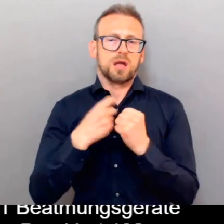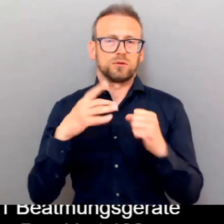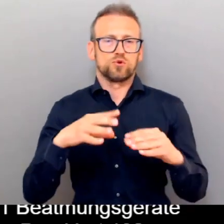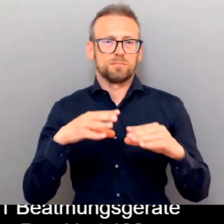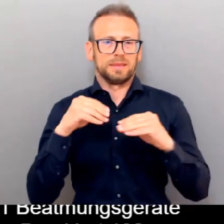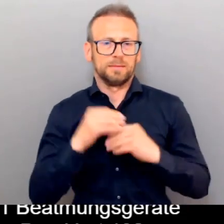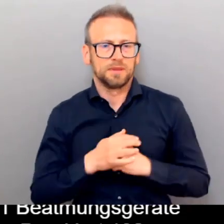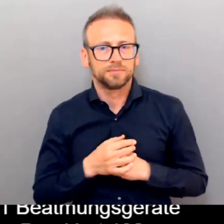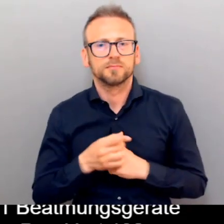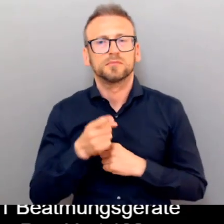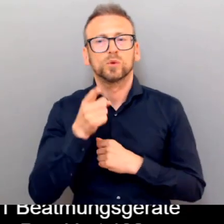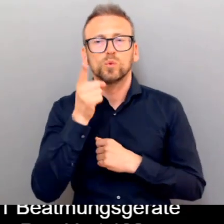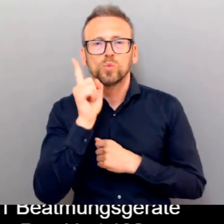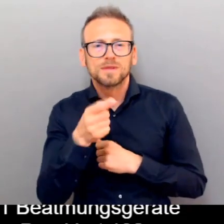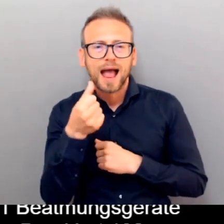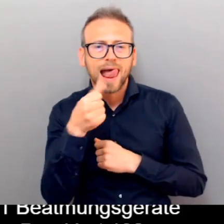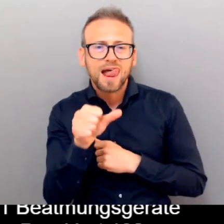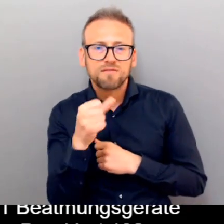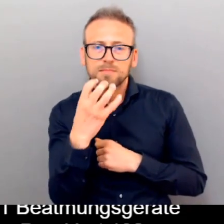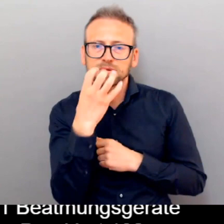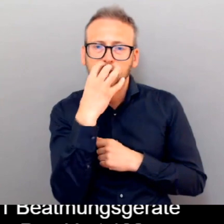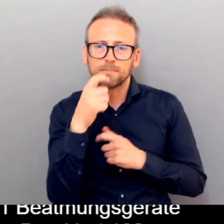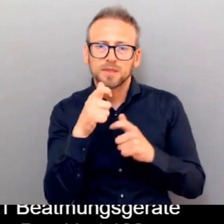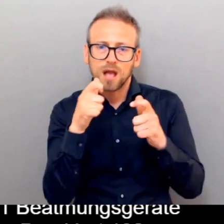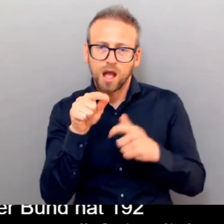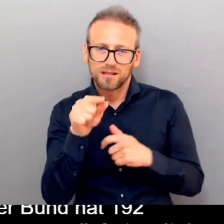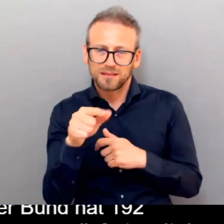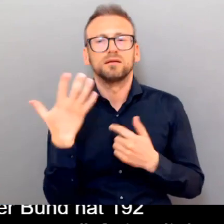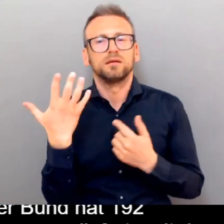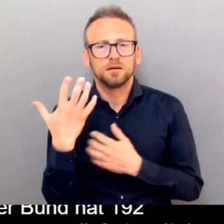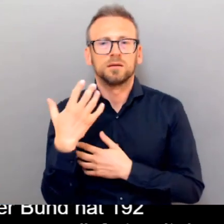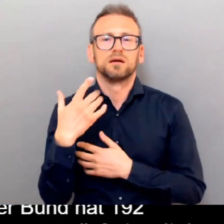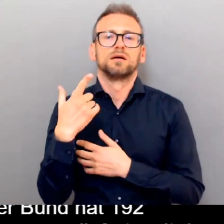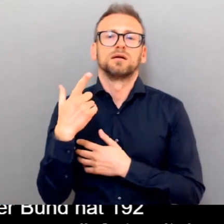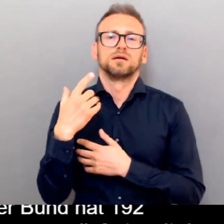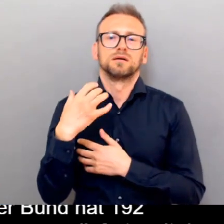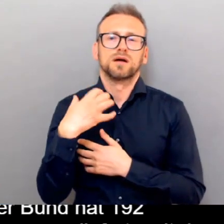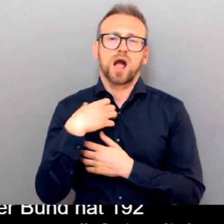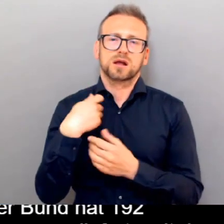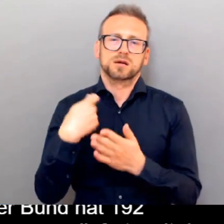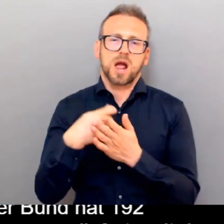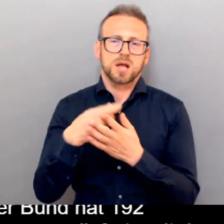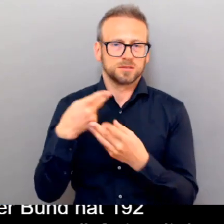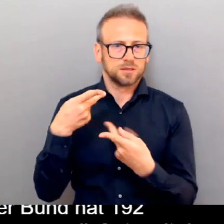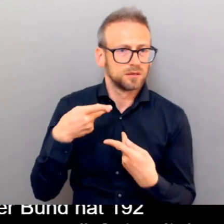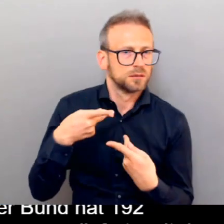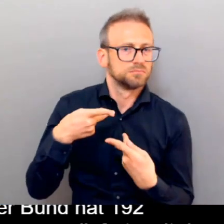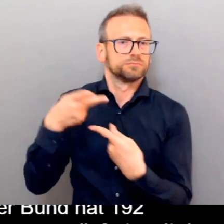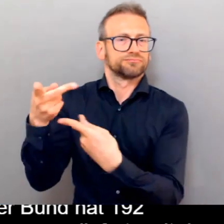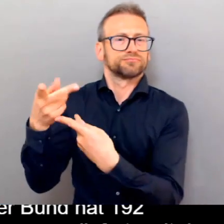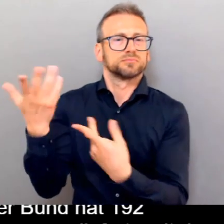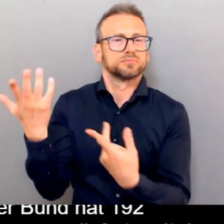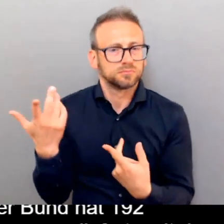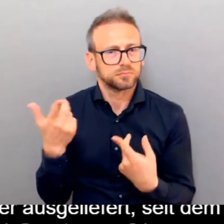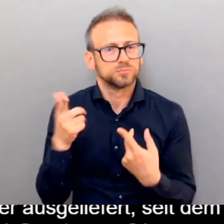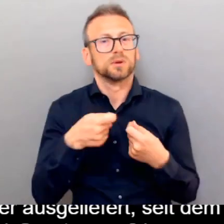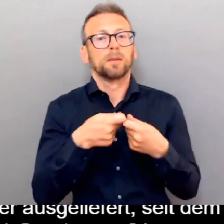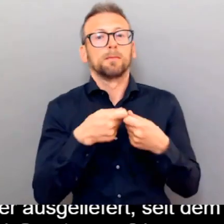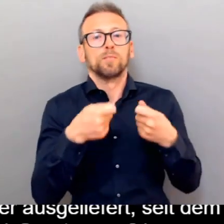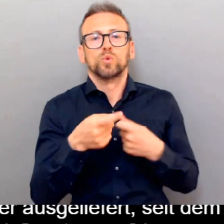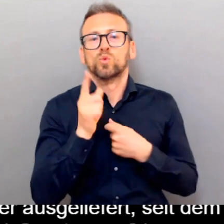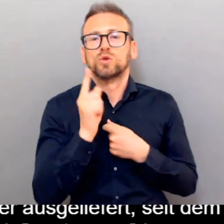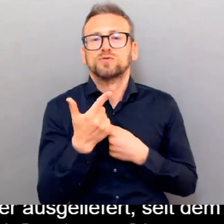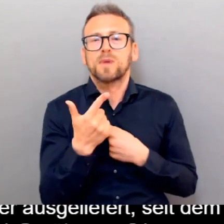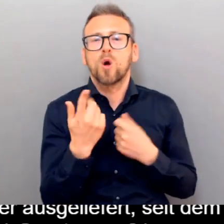08.05. sind gerade die Auslieferungen von weiteren 101 Geräten an 21 Krankenhäusern angestoßen. Also die kommen jetzt alle